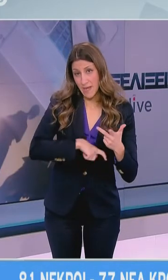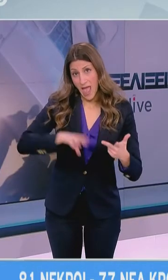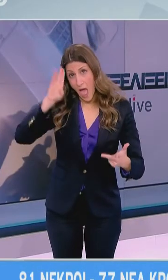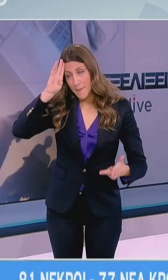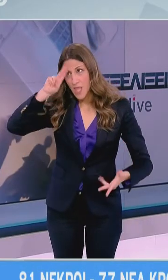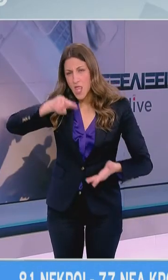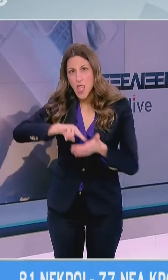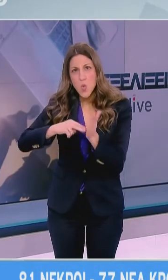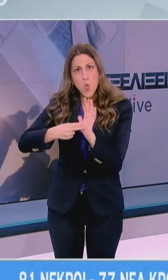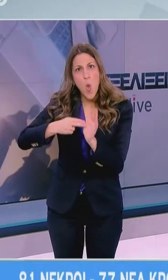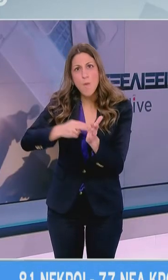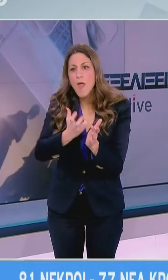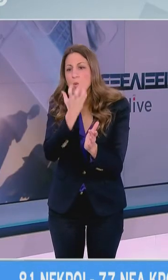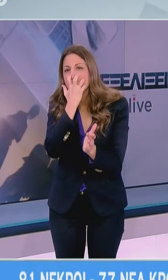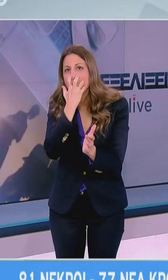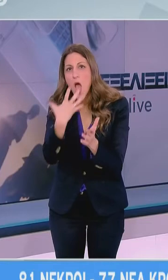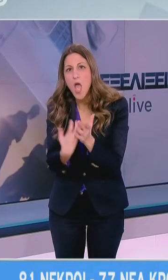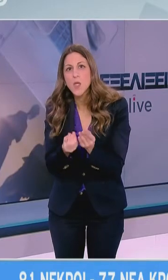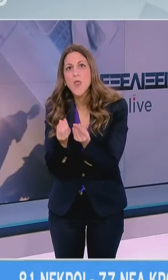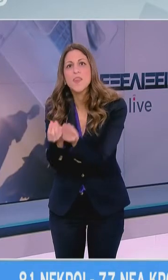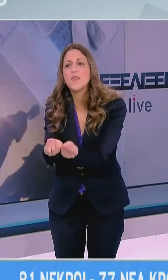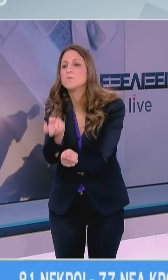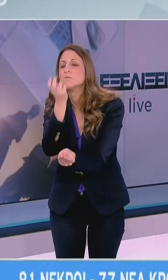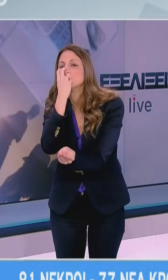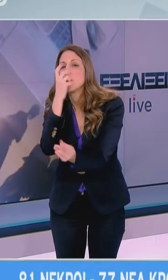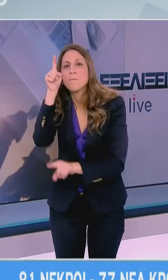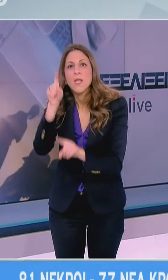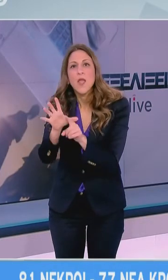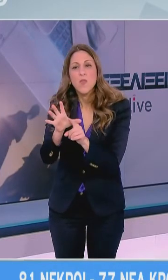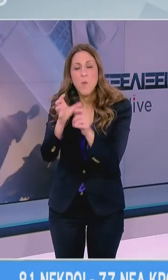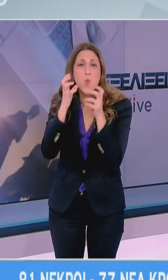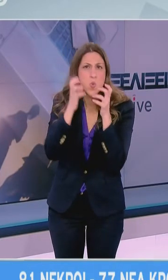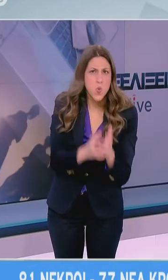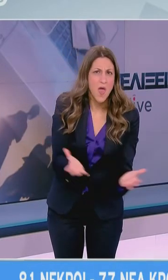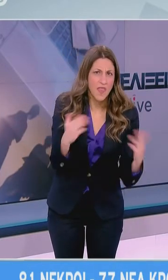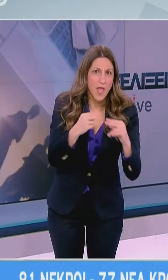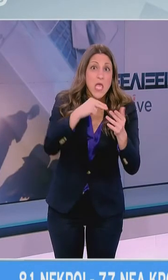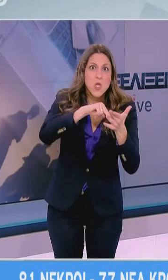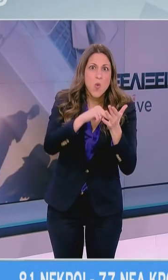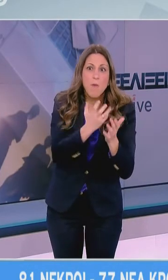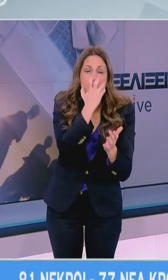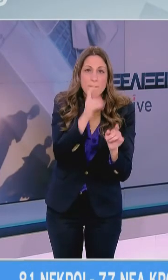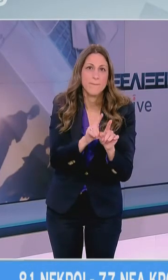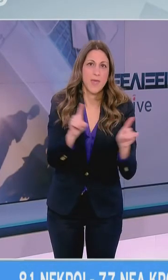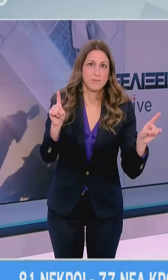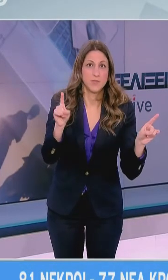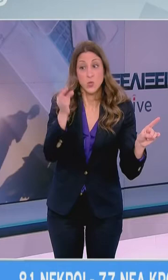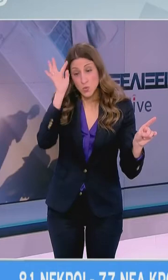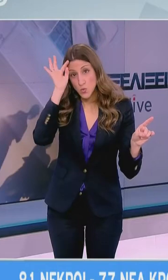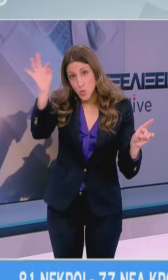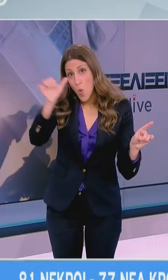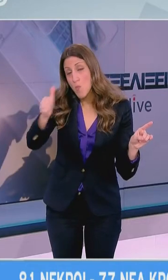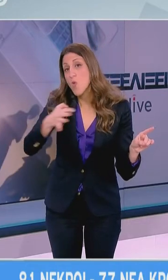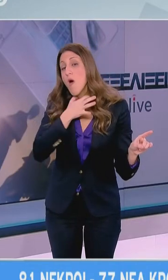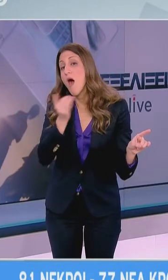αποθέματα, κάνοντας ακόμα και οικονομία στην παροχή οξυγόνου σε ασθενείς που δεν βρίσκονται σε κρίσιμη κατάσταση. Υπό τις εξελίξεις αυτές και δεδομένου ότι